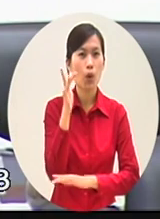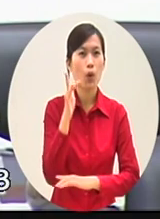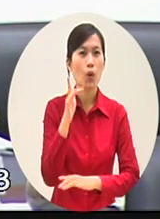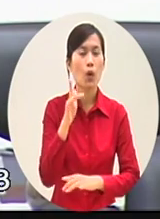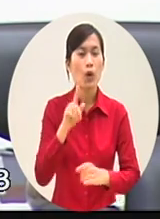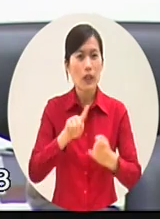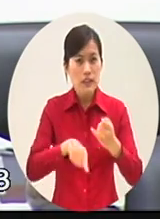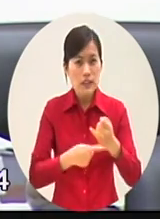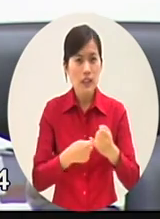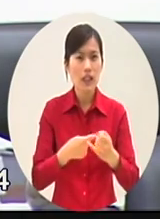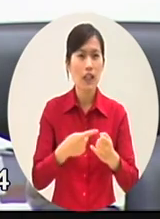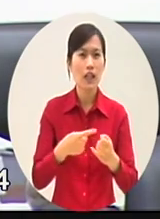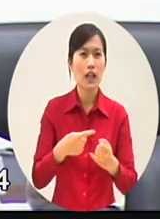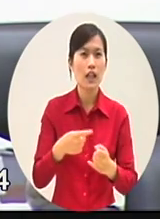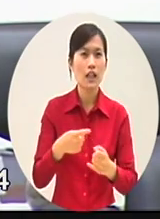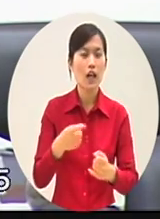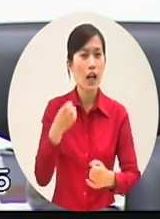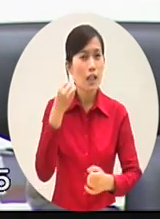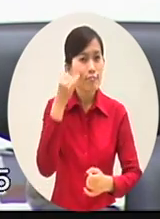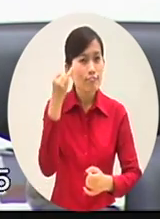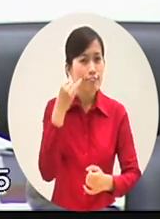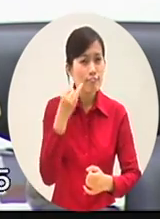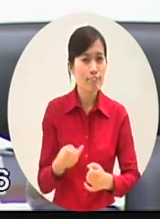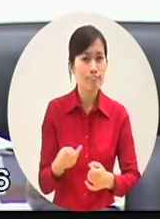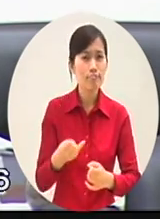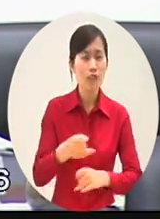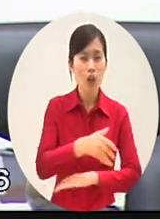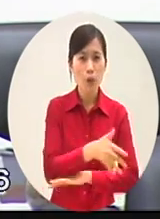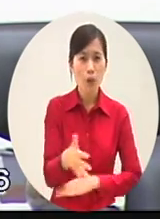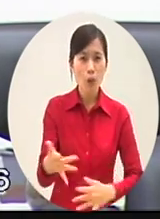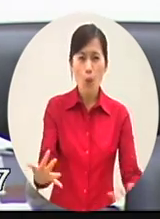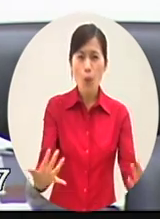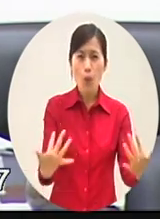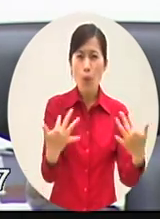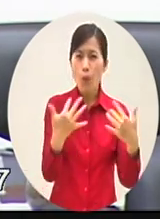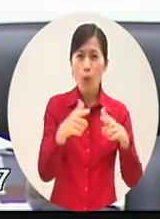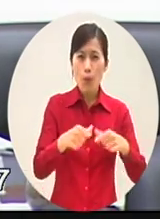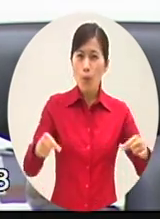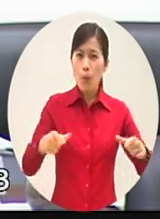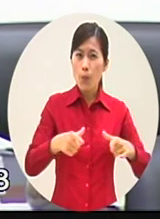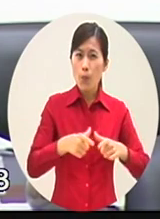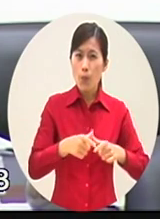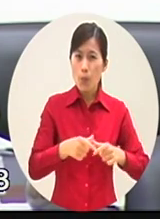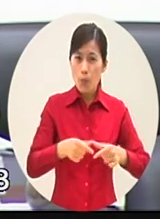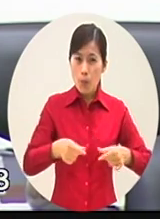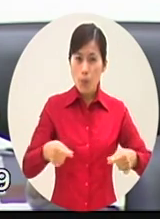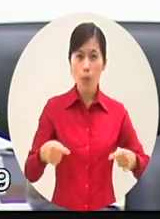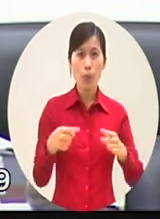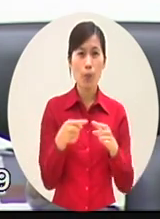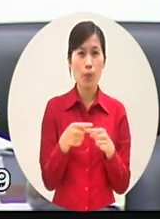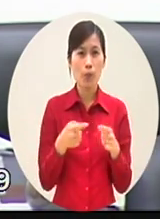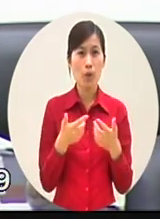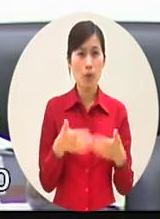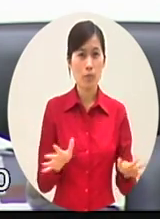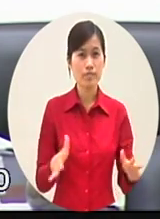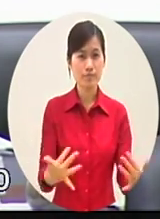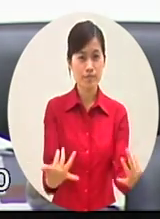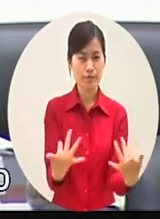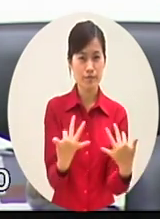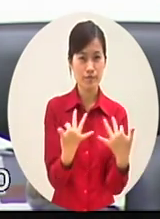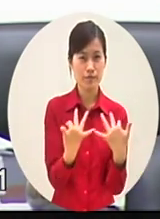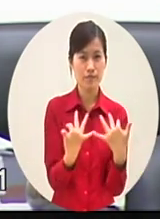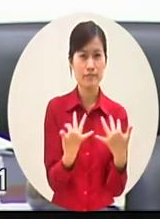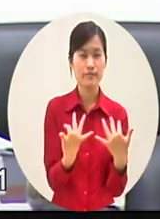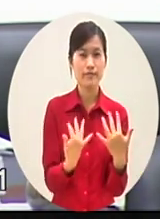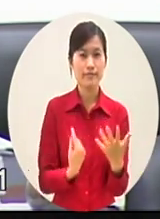足侪日本人，吼，拢会来个家，吼，当齐来参与这一个国际性的一个活动，吼，就是咱